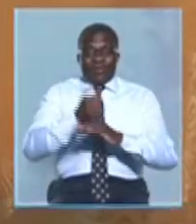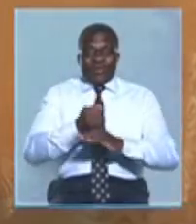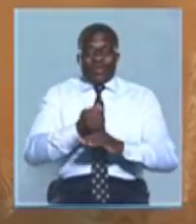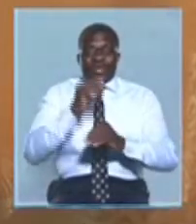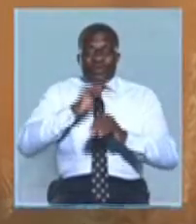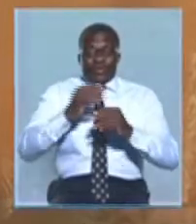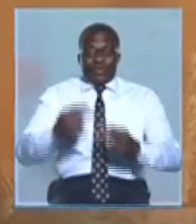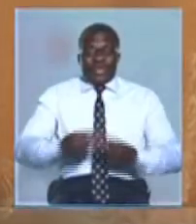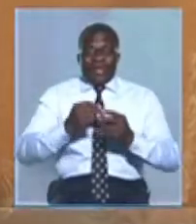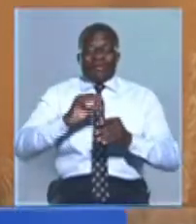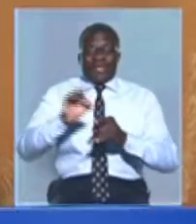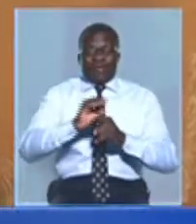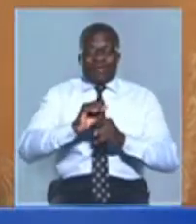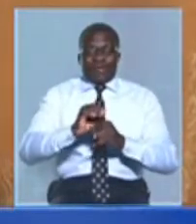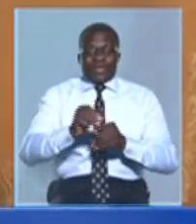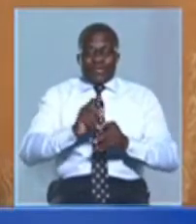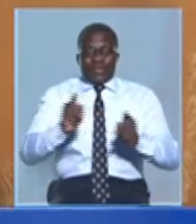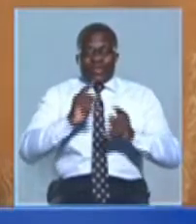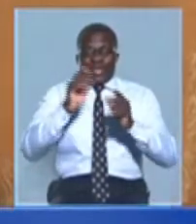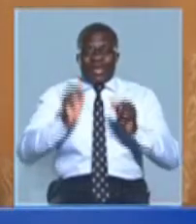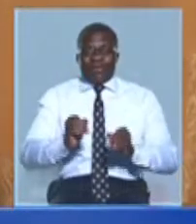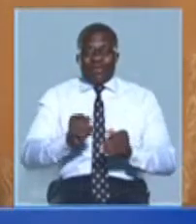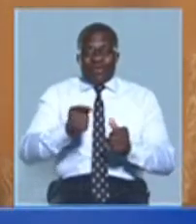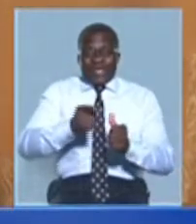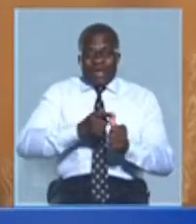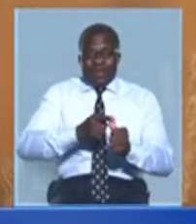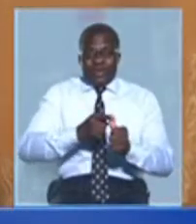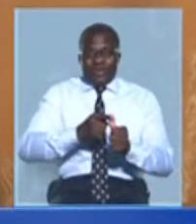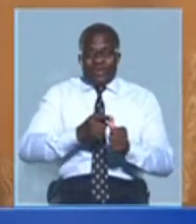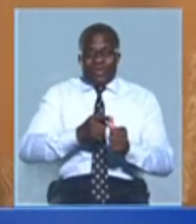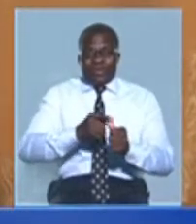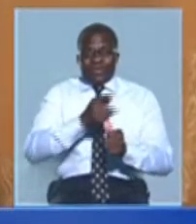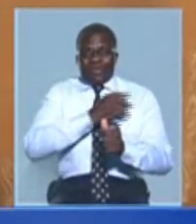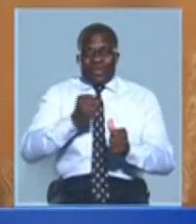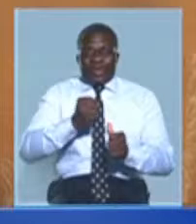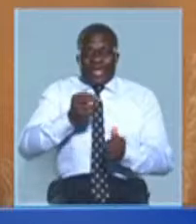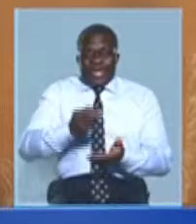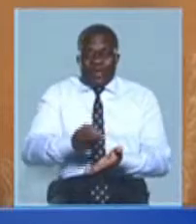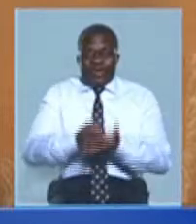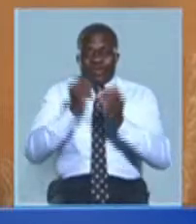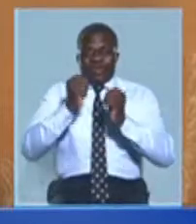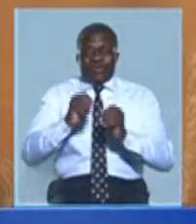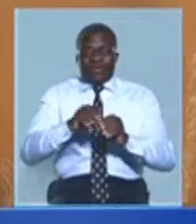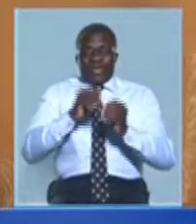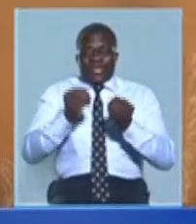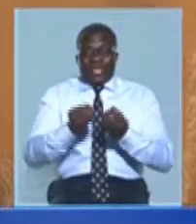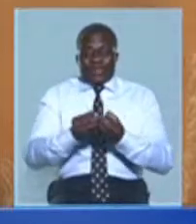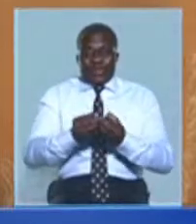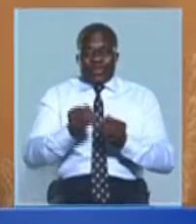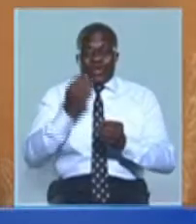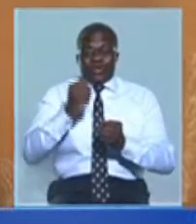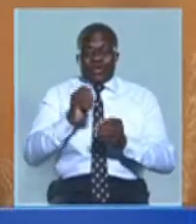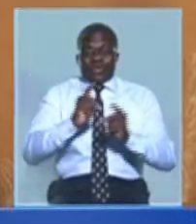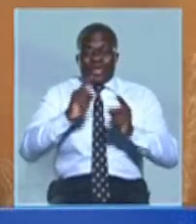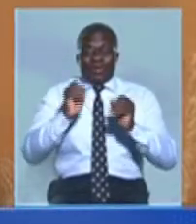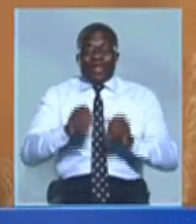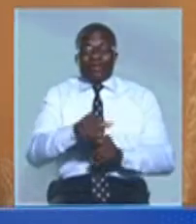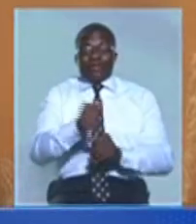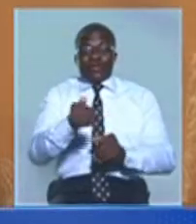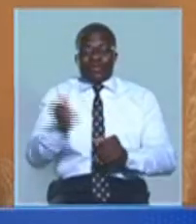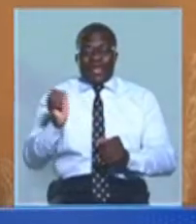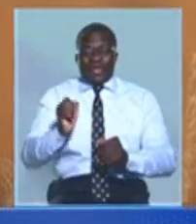la vie et le fonctionnement de la plateforme d'une part et le renouvellement des organes dirigeants de la plateforme d'autre